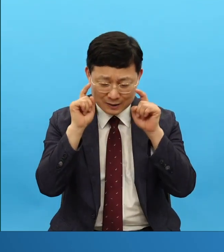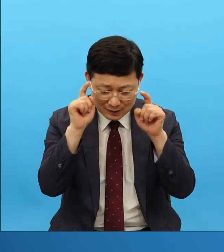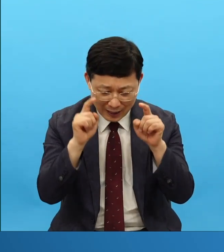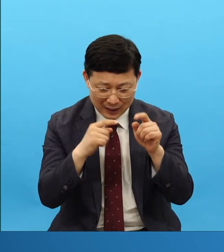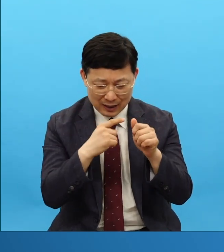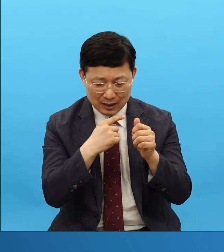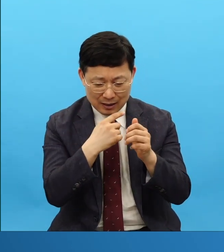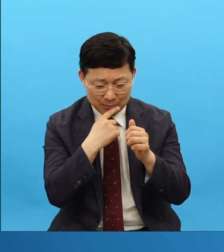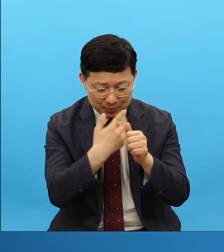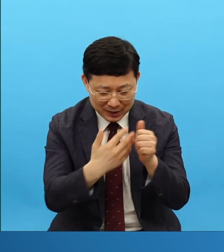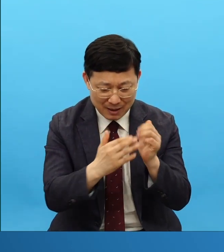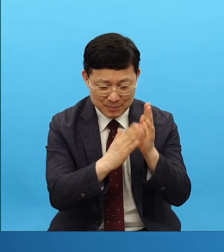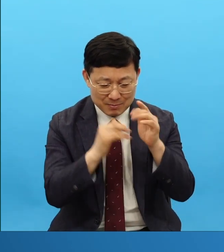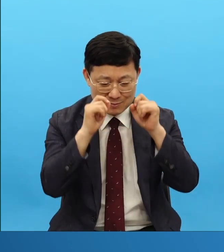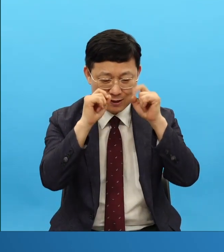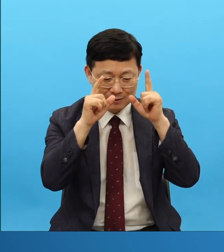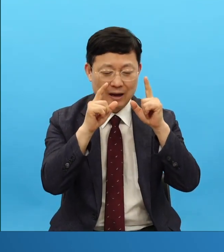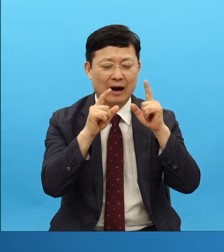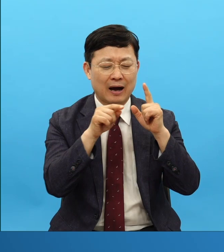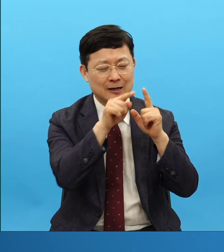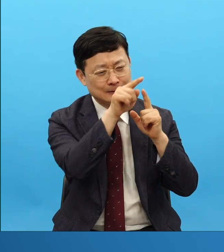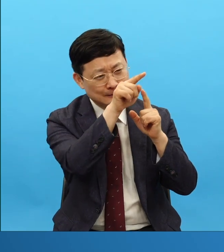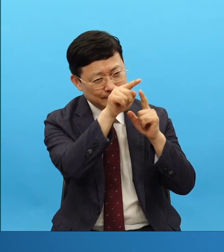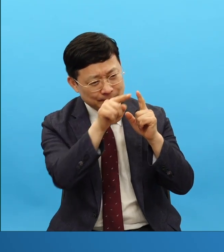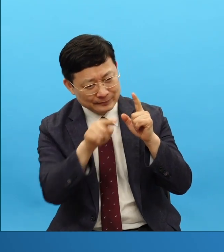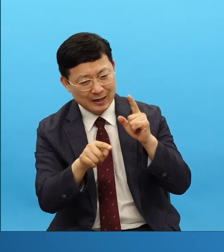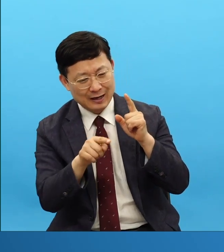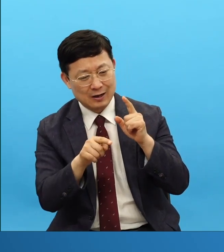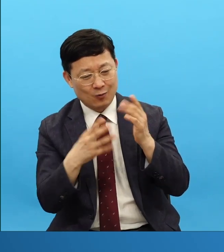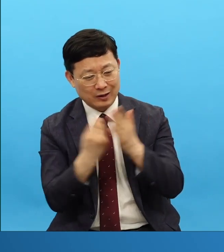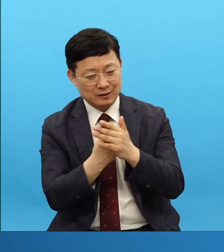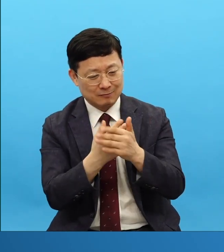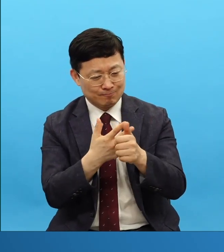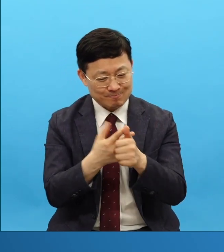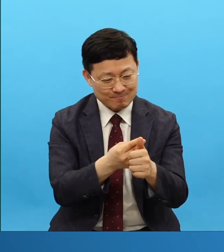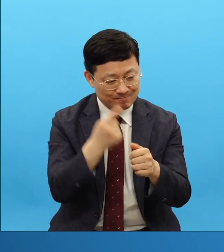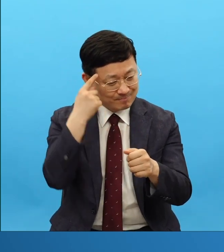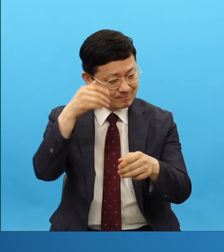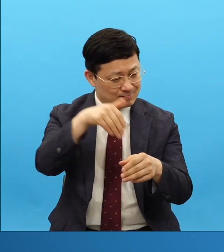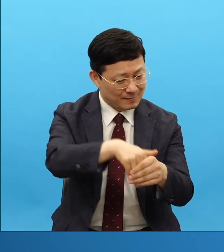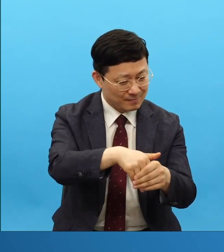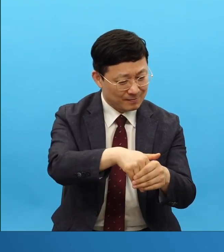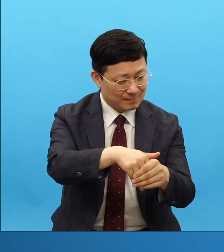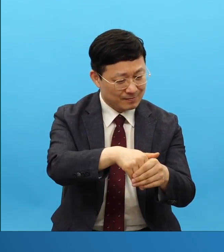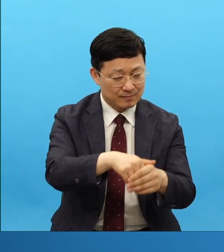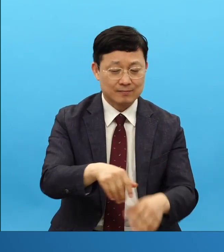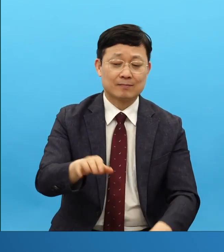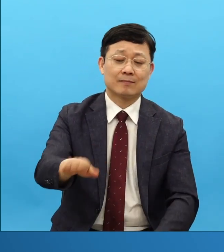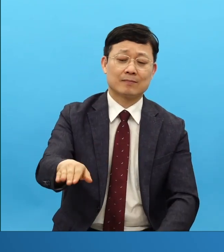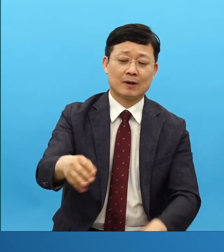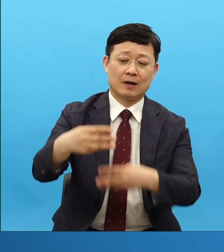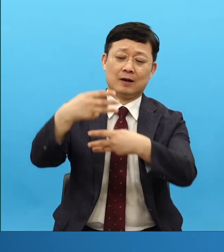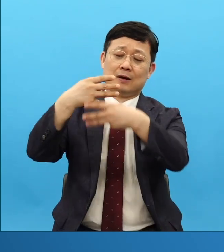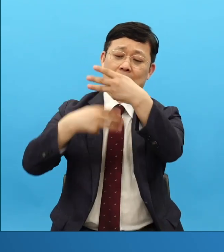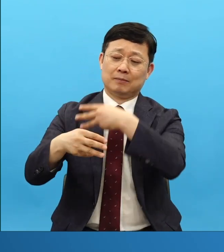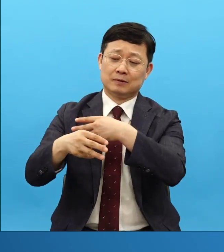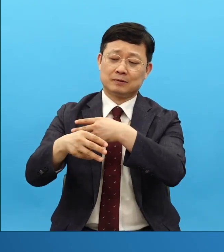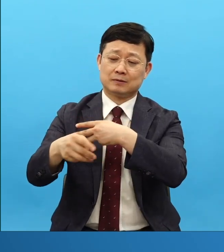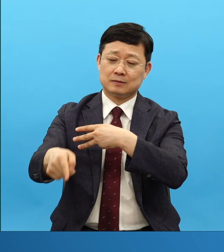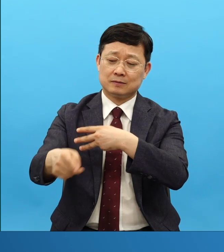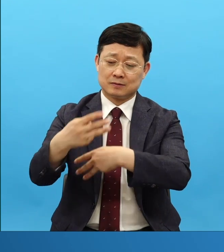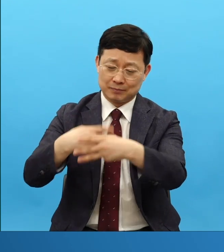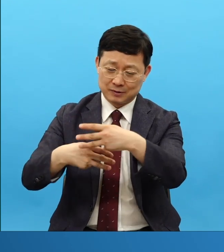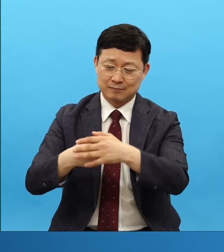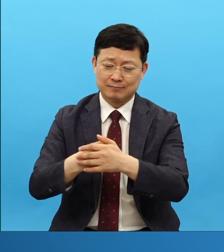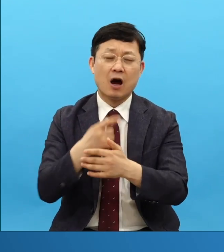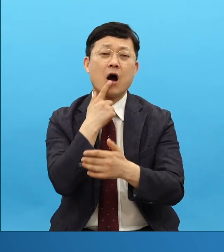ram. 렘넌트들을 그 정도로 각인시켜 버려야 돼요. We must imprint this upon our remnants in this 너는 안 way. 죽어. You can 너 never die. 대신 수양.